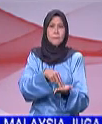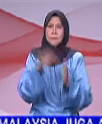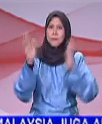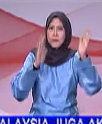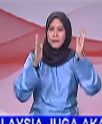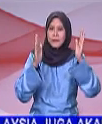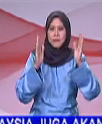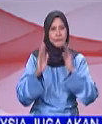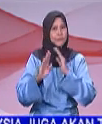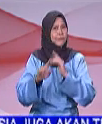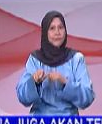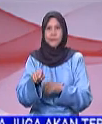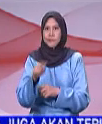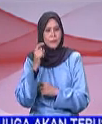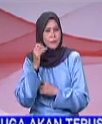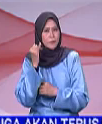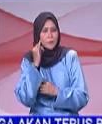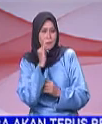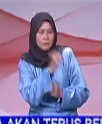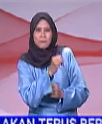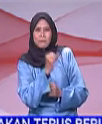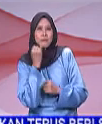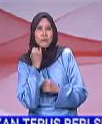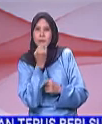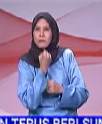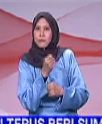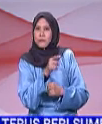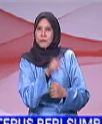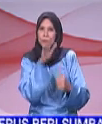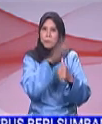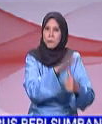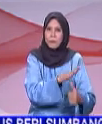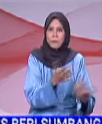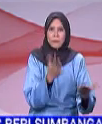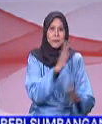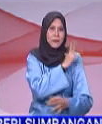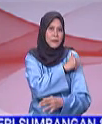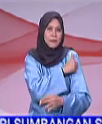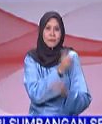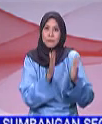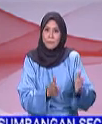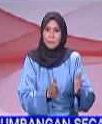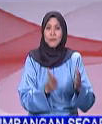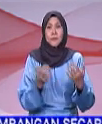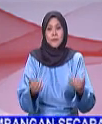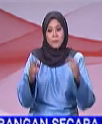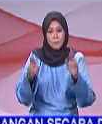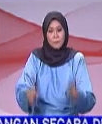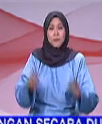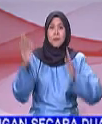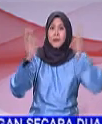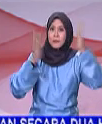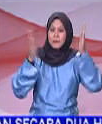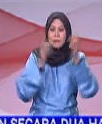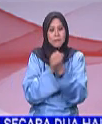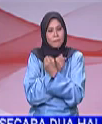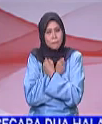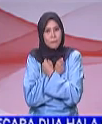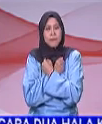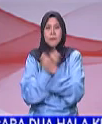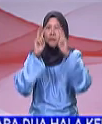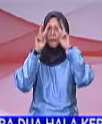tindakan tidak berperikemanusiaan rejim Israel ke atas rakyat Palestin. Tan Sri Muhyiddin yakin rakyat Malaysia yang cintakan keamanan